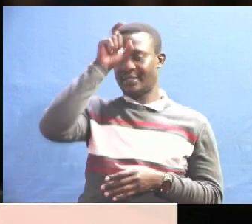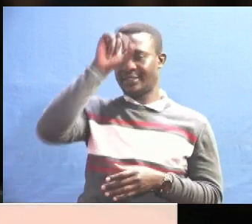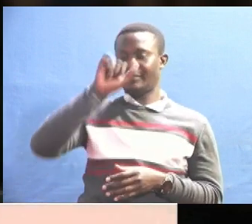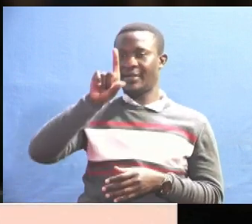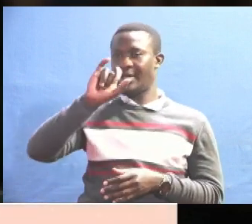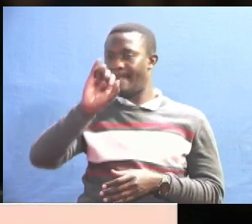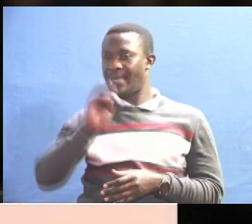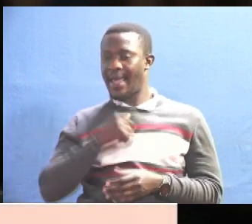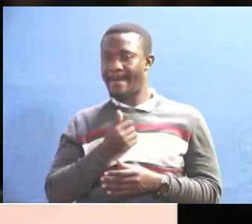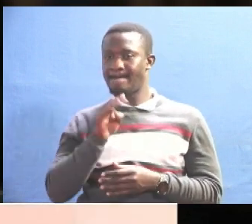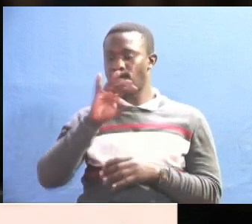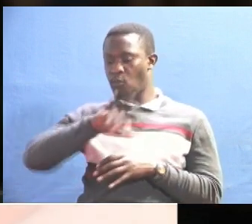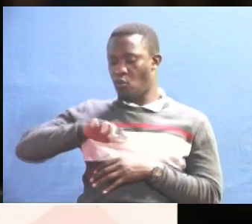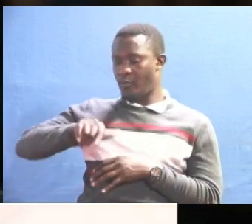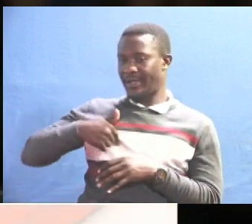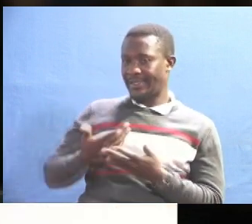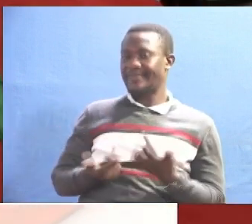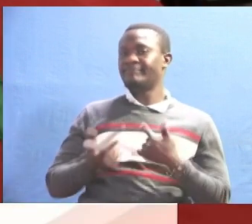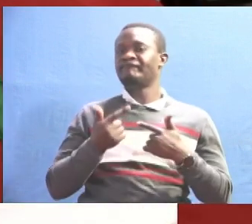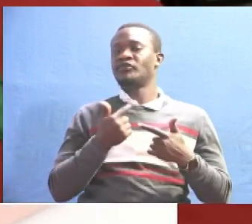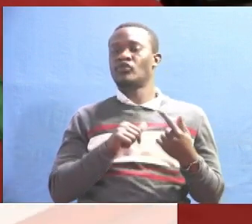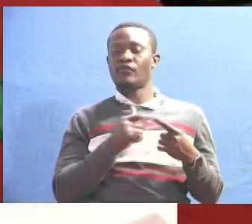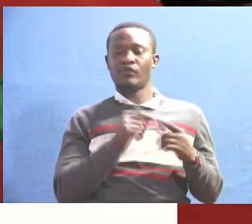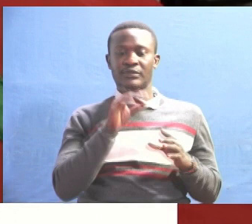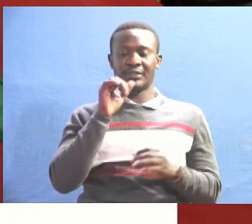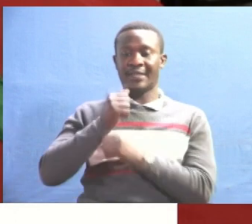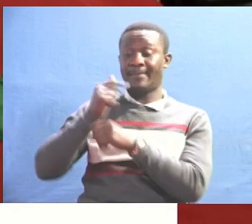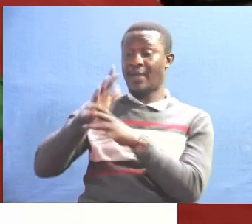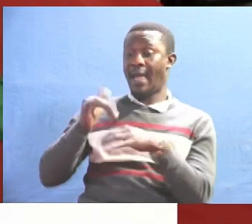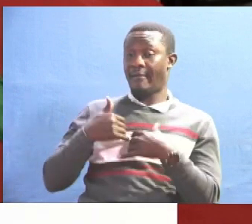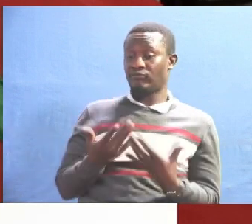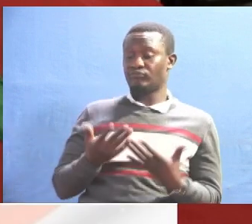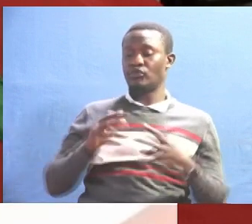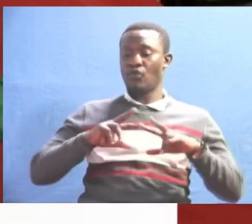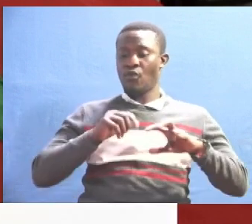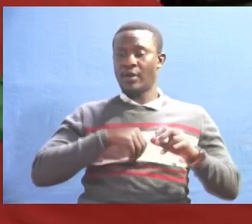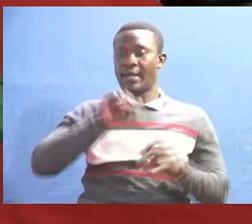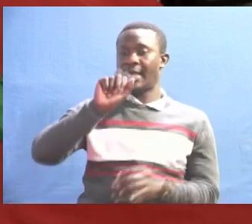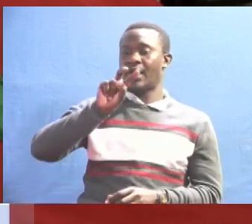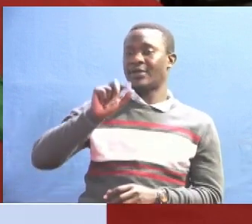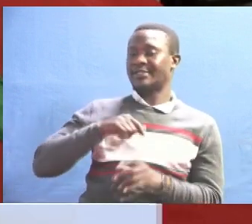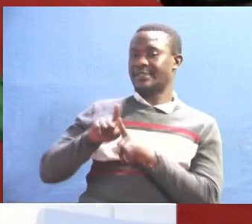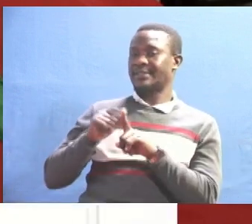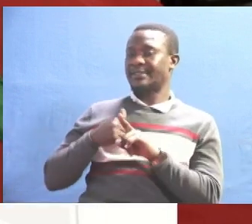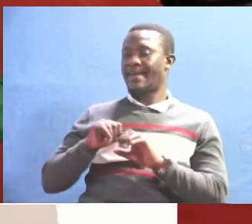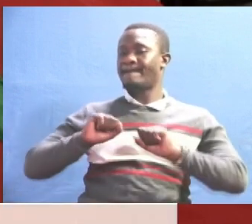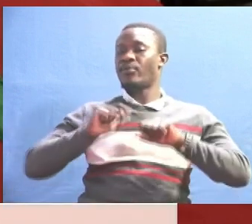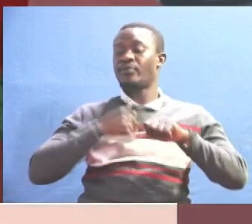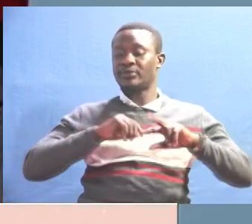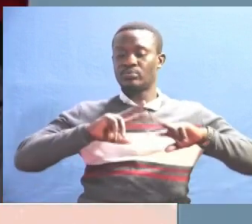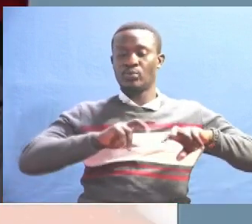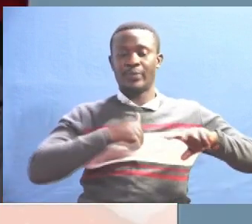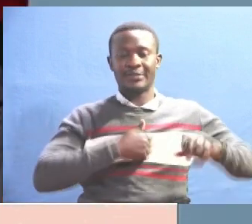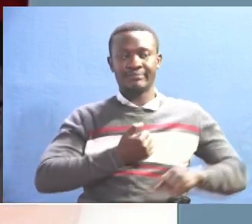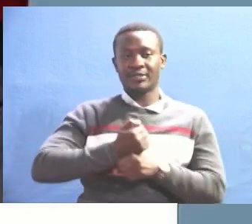Libya na Morocco yamependekeza wagombea kutoka mataifa yao kuwania kiti cha naibu mwenyekiti, na hivyo wanaweza kutafuta